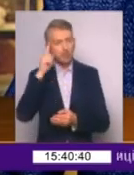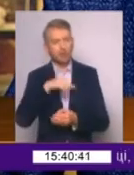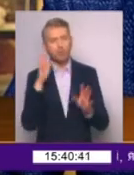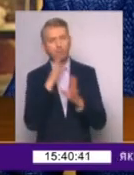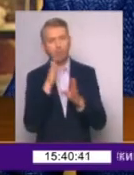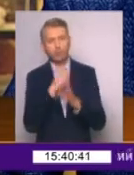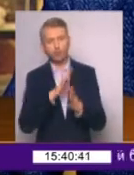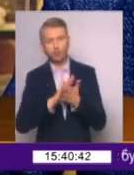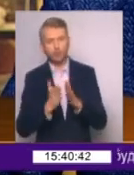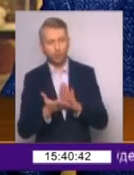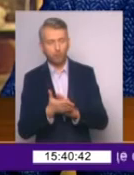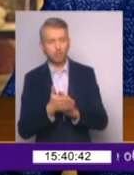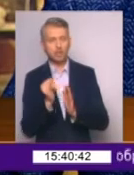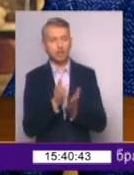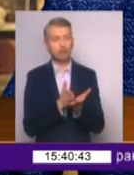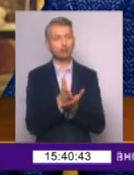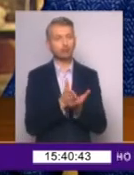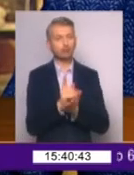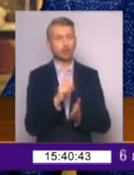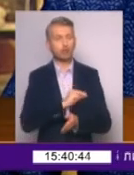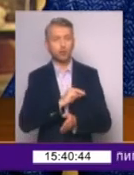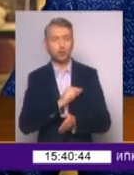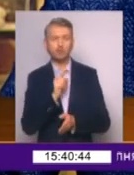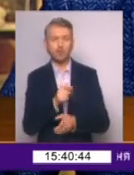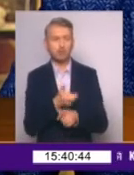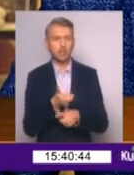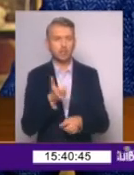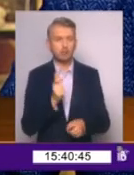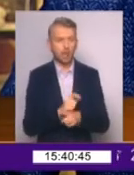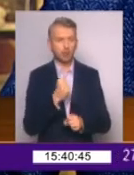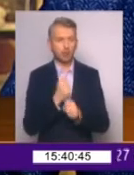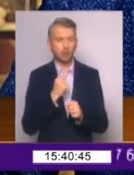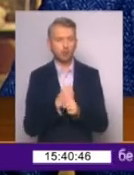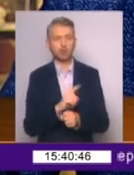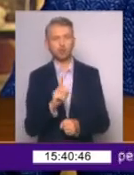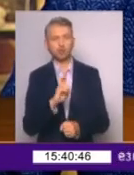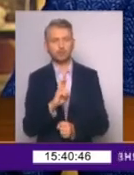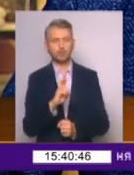і служби, які працюють, вони максимально роблять для того, щоб,